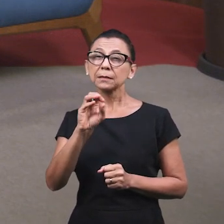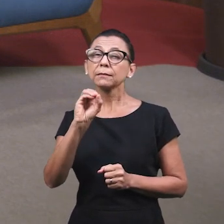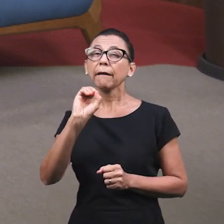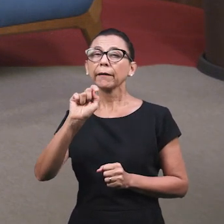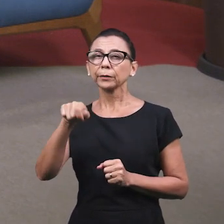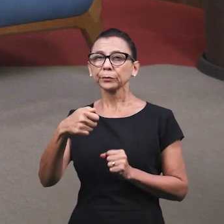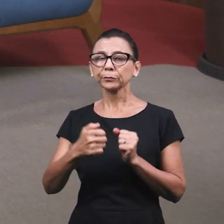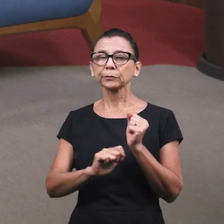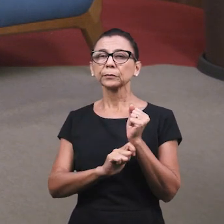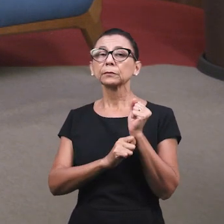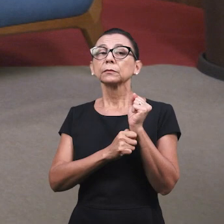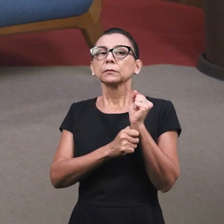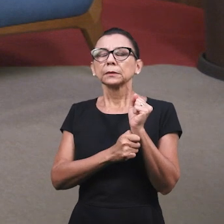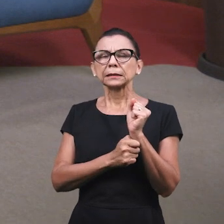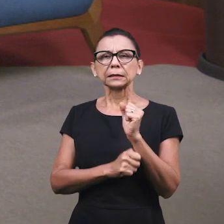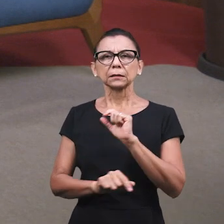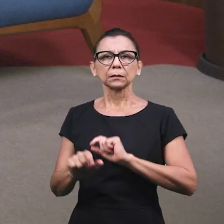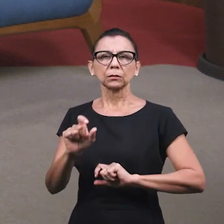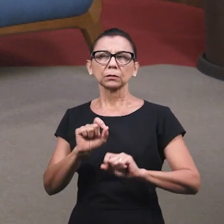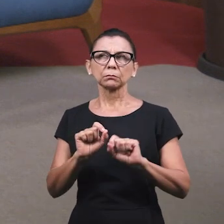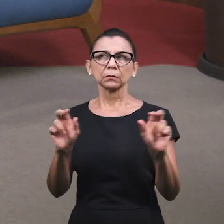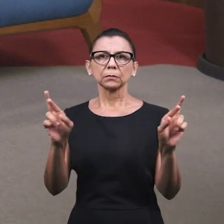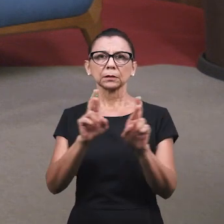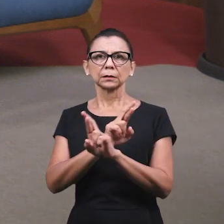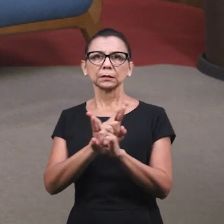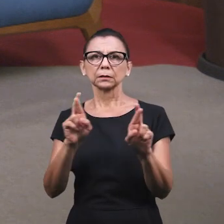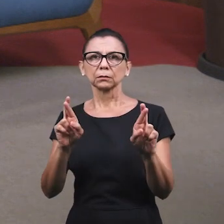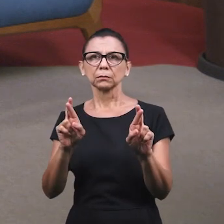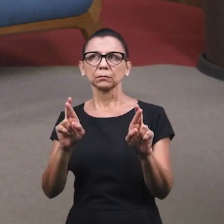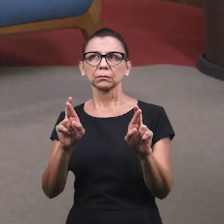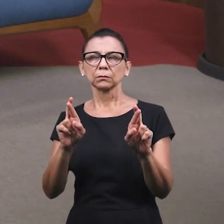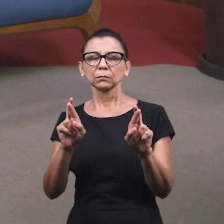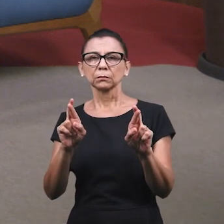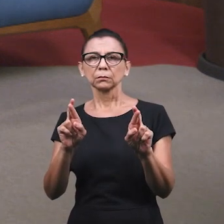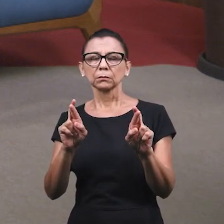Saint-Esprit. Quelle association nous pouvons faire entre ces deux choses?